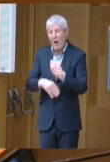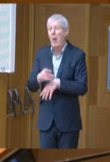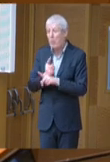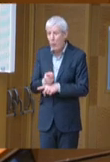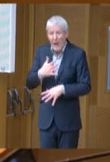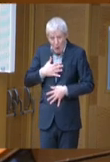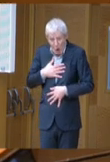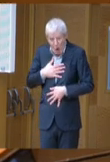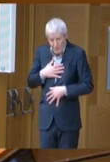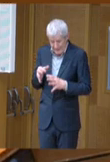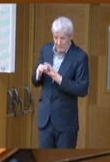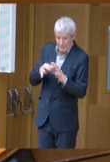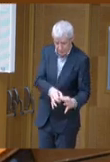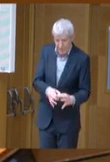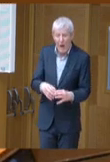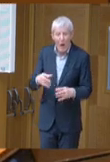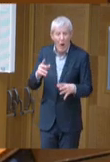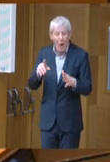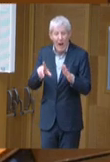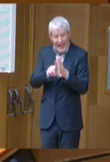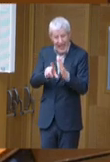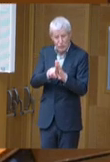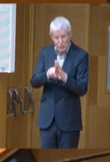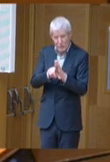quadro ordinamentale